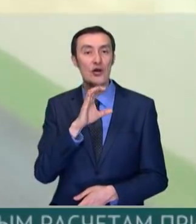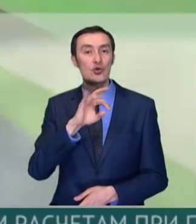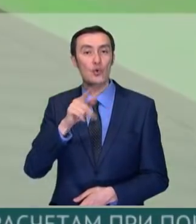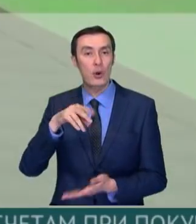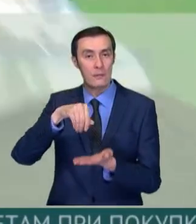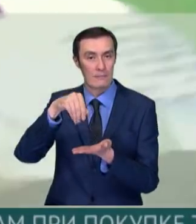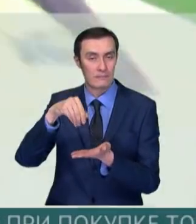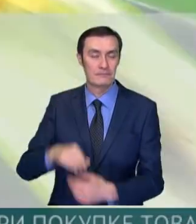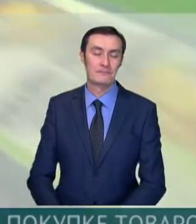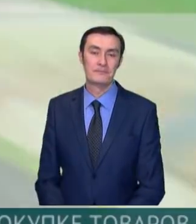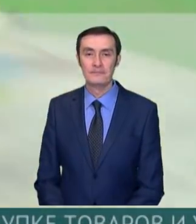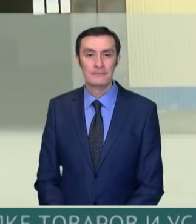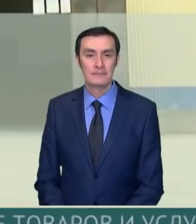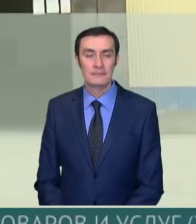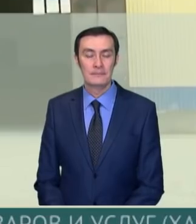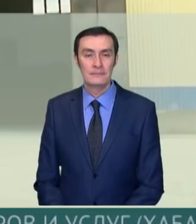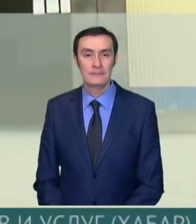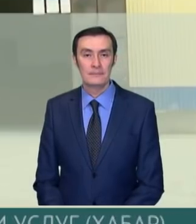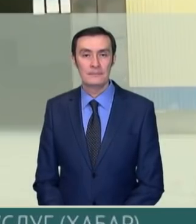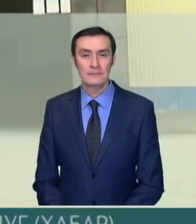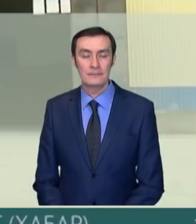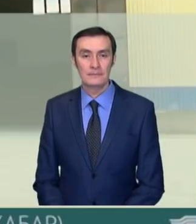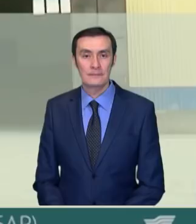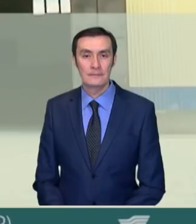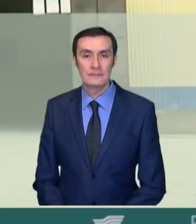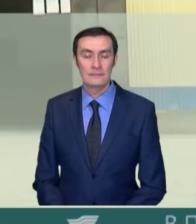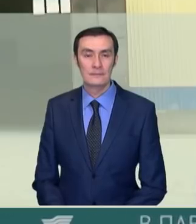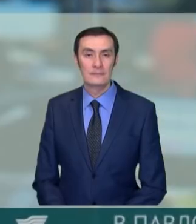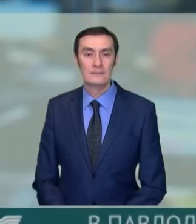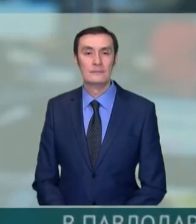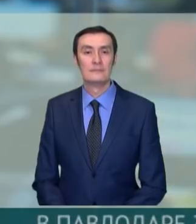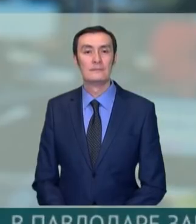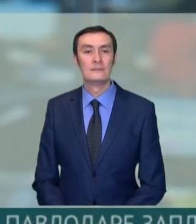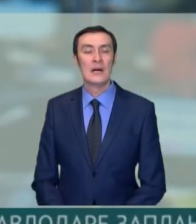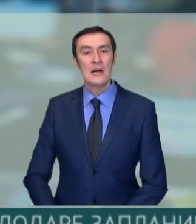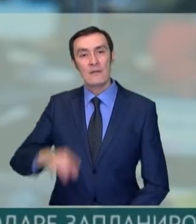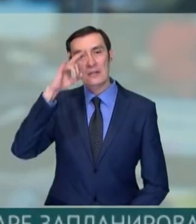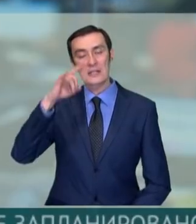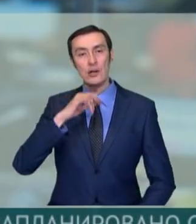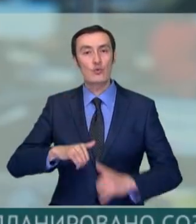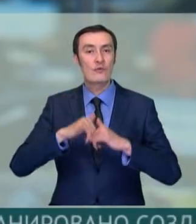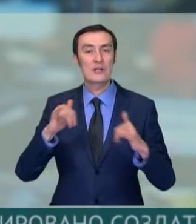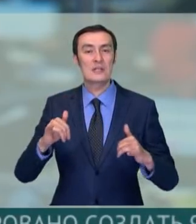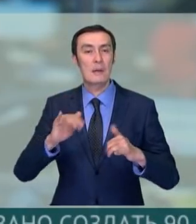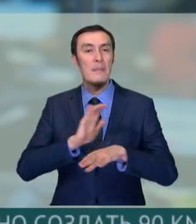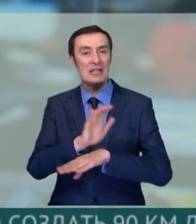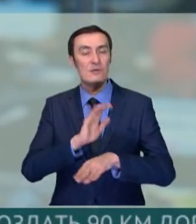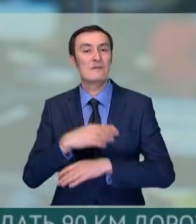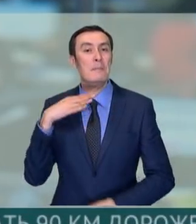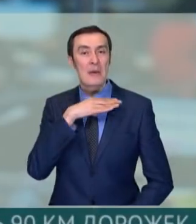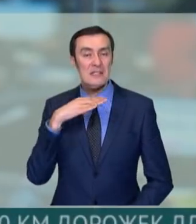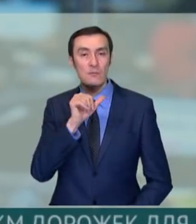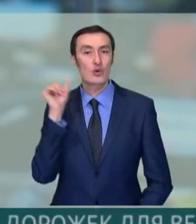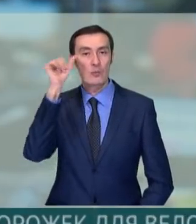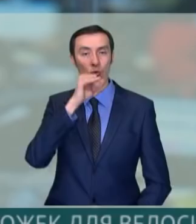Алибек Байшуленов, Аль-Хайдар Турлыханов, Казалардинская область, Хабар. В Казахстане увеличивают производство мяса. В